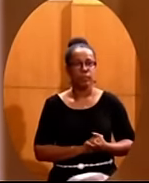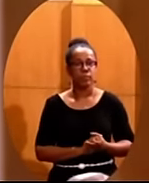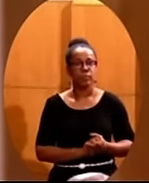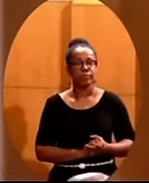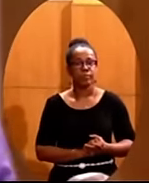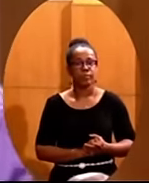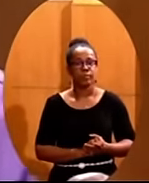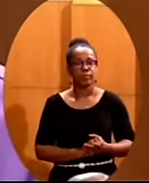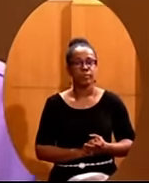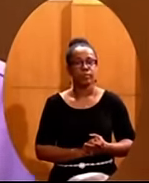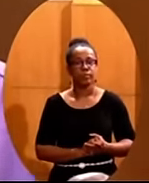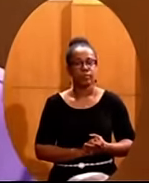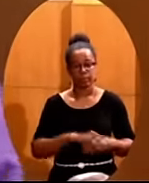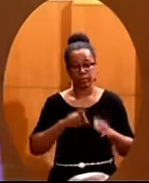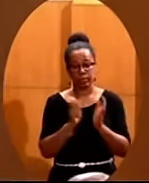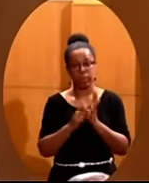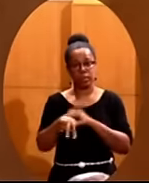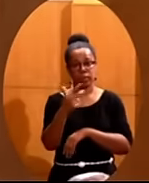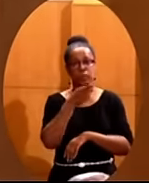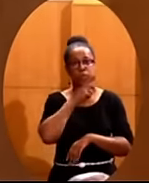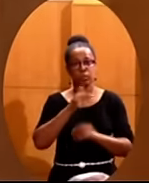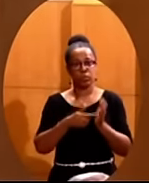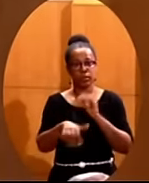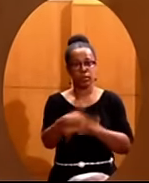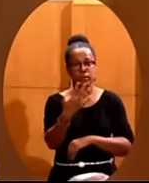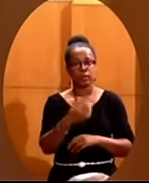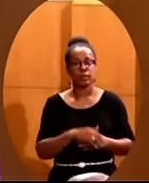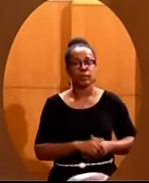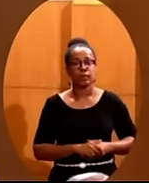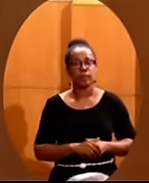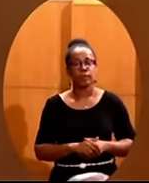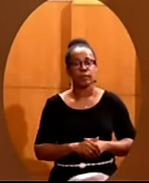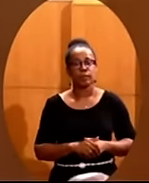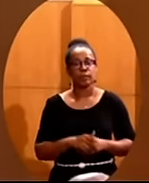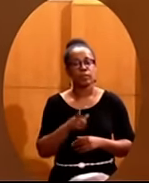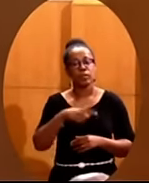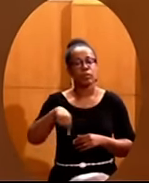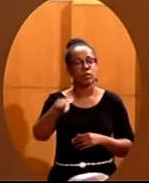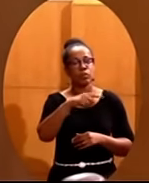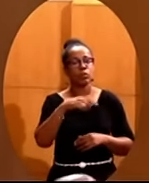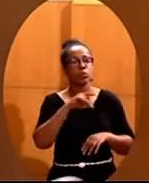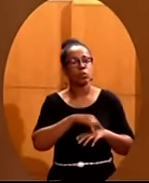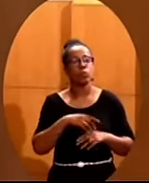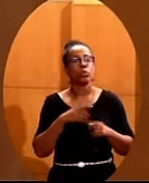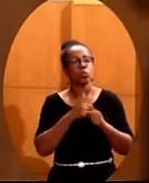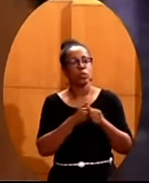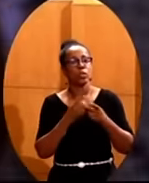concitoyens 13 décembre 2015 vous vous êtes démocratiquement